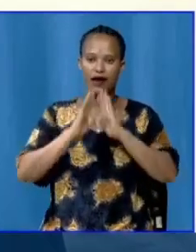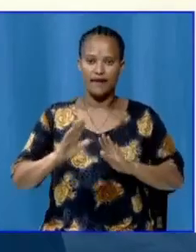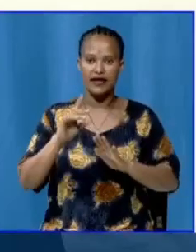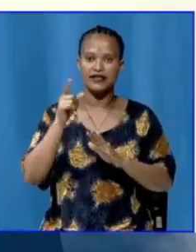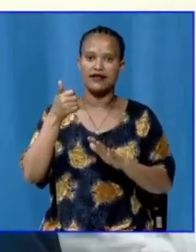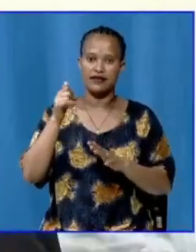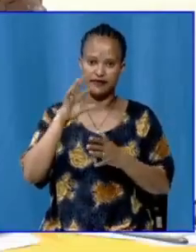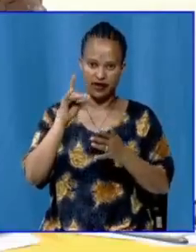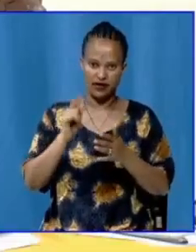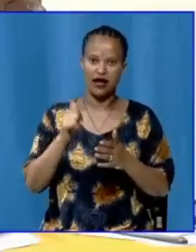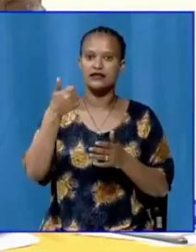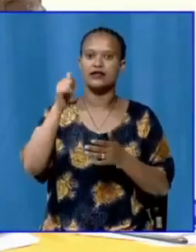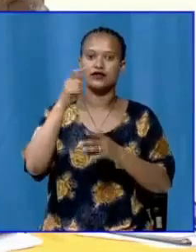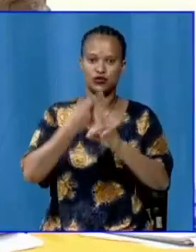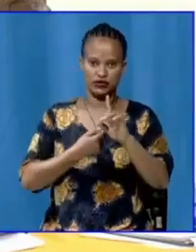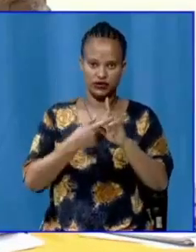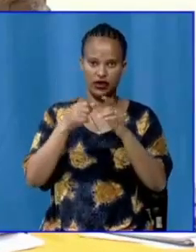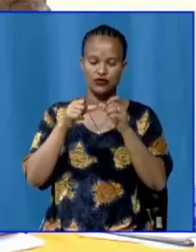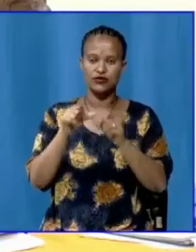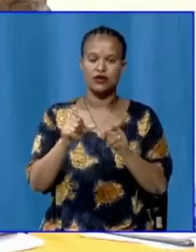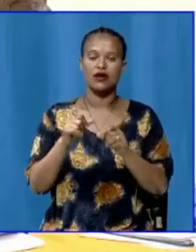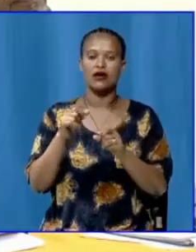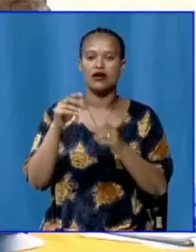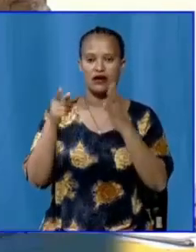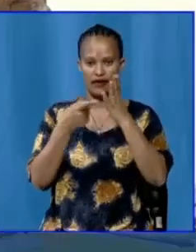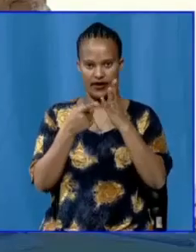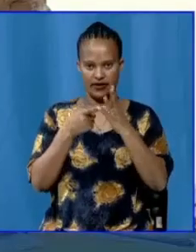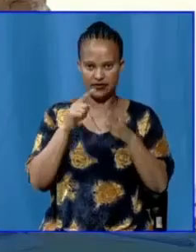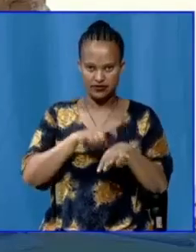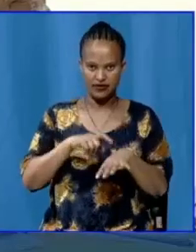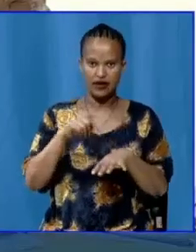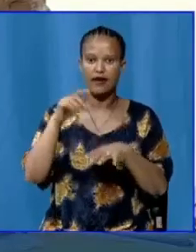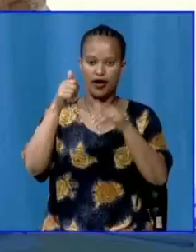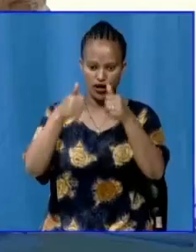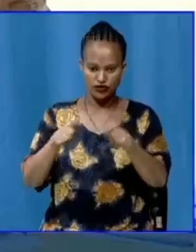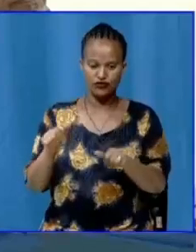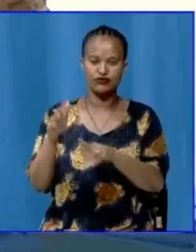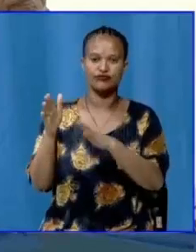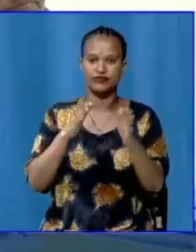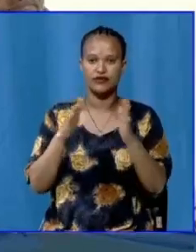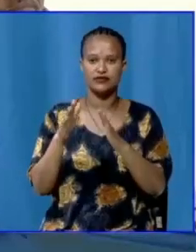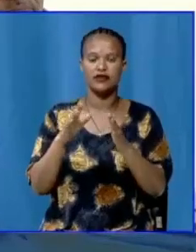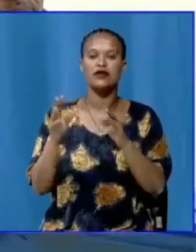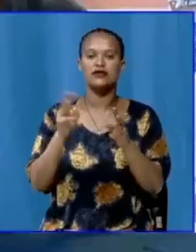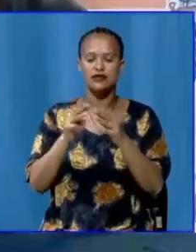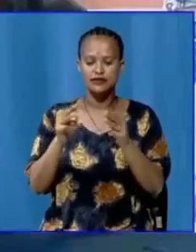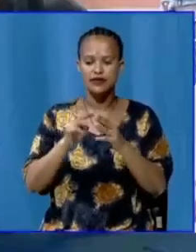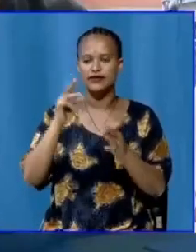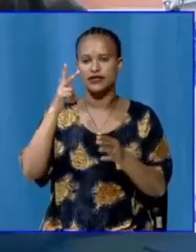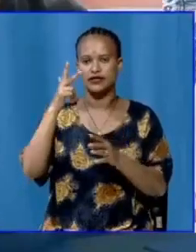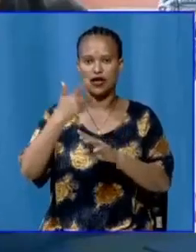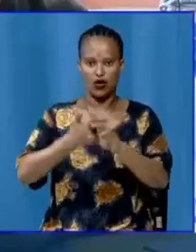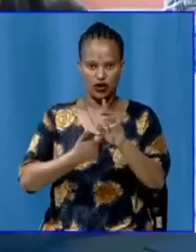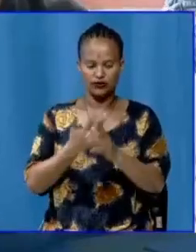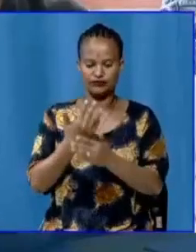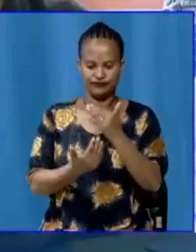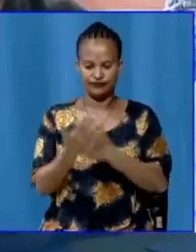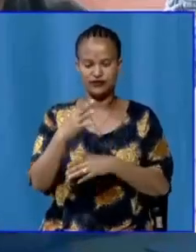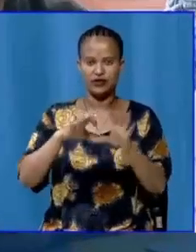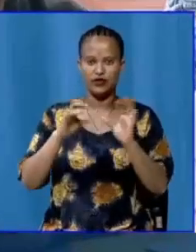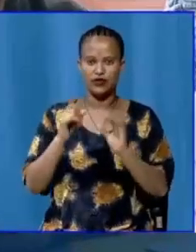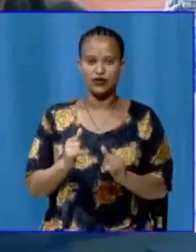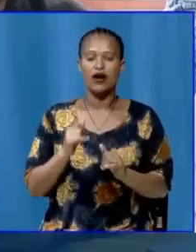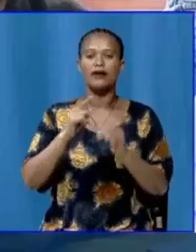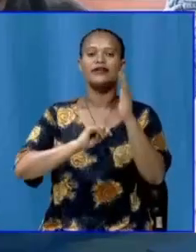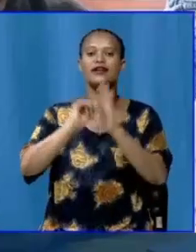ዓሰርተ ዋርሕ ኣቝፂራ ራብዓይ ዋዕላኣ ድማ ኣብ ከተማ ኣኽሱም ኣሳሊጣ ኣብቲ ዋዕላ ጸብጻብ ስራሕቲ ሕሉፍ ሰለስተ ኣዋርሒ ዝዘተየ ኮይኑ ኣብ